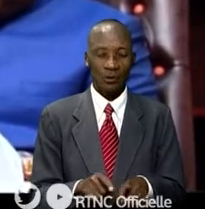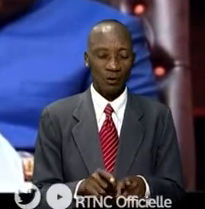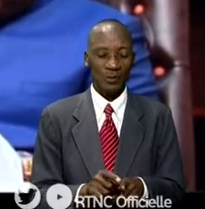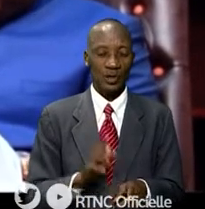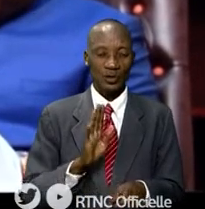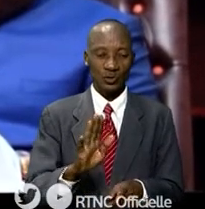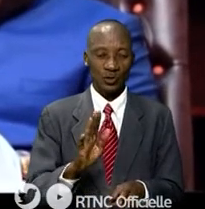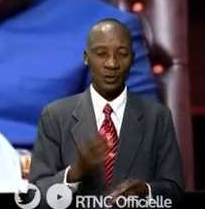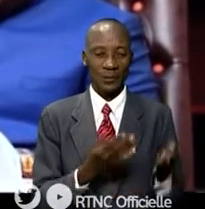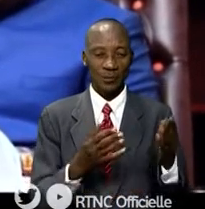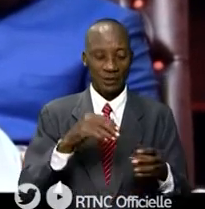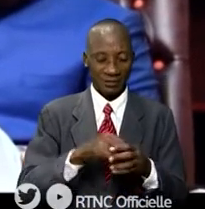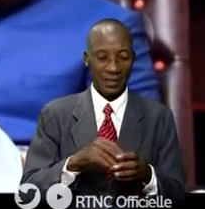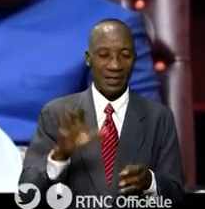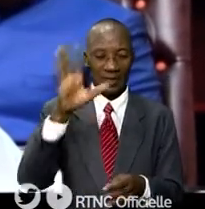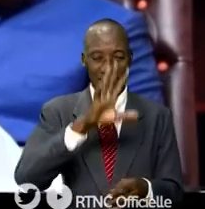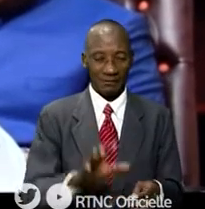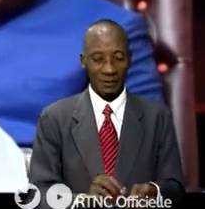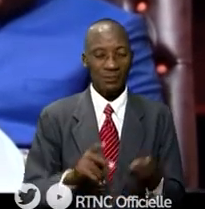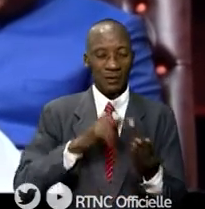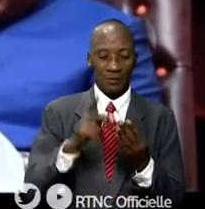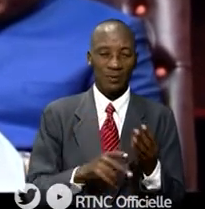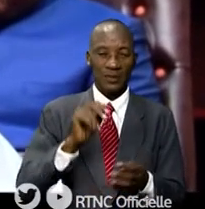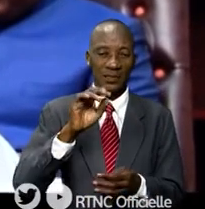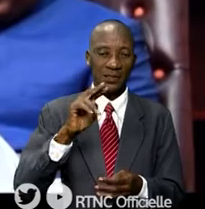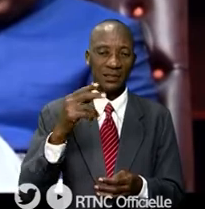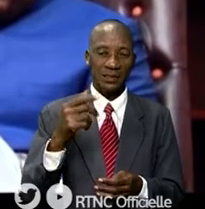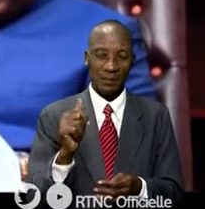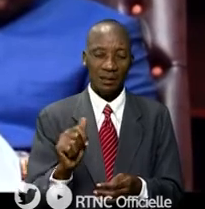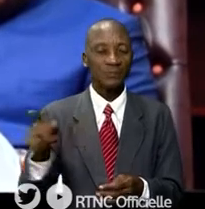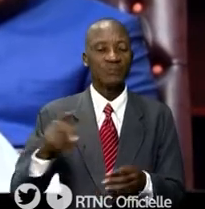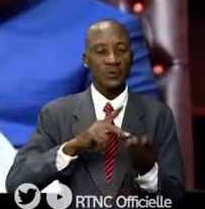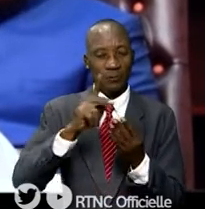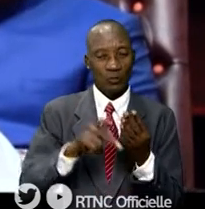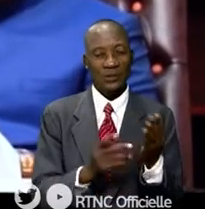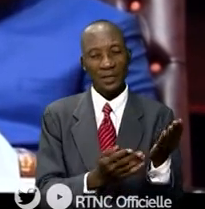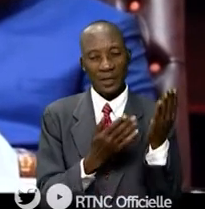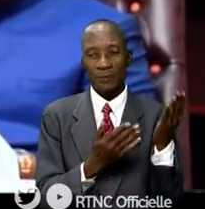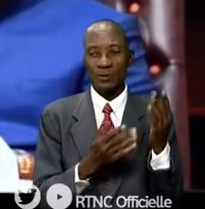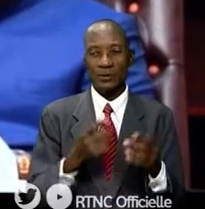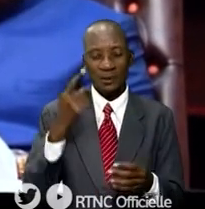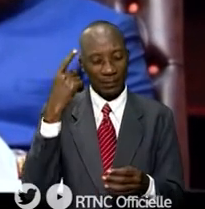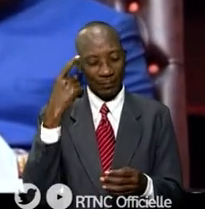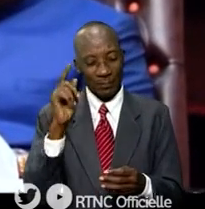continental. Le projet Grand Inga est aussi un projet prioritaire de l'agenda